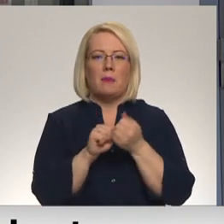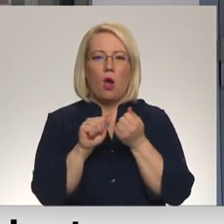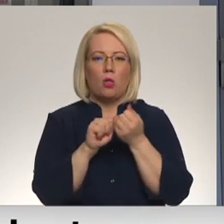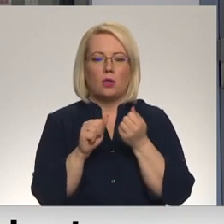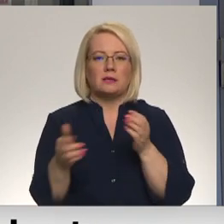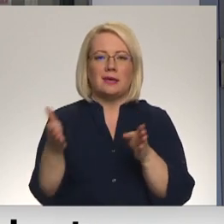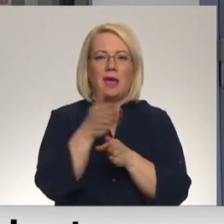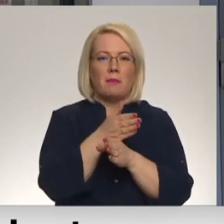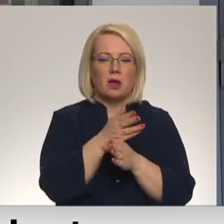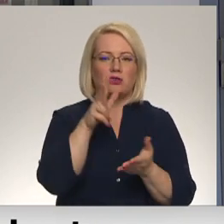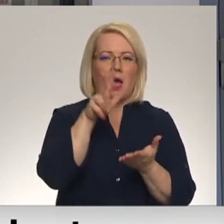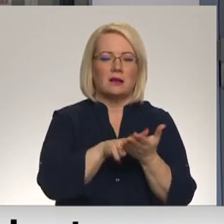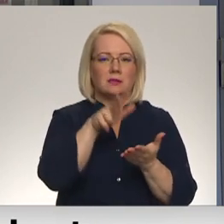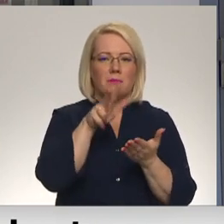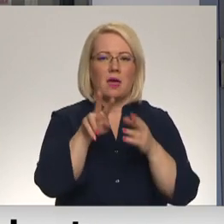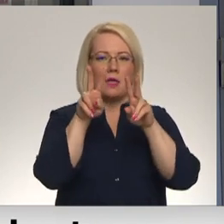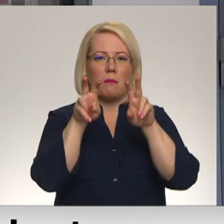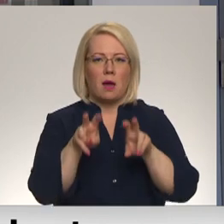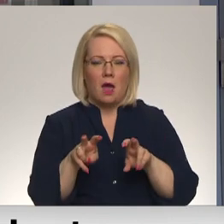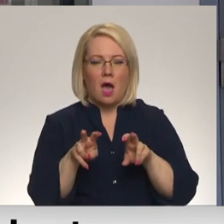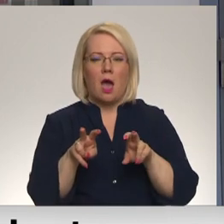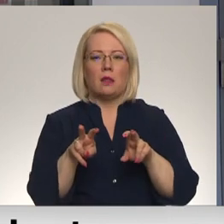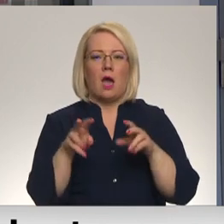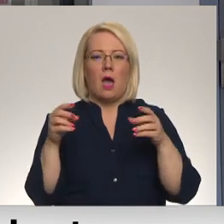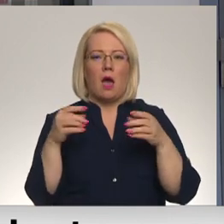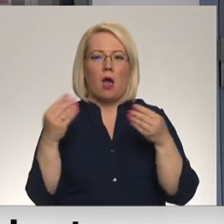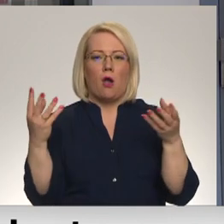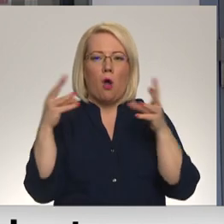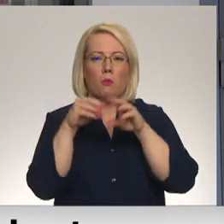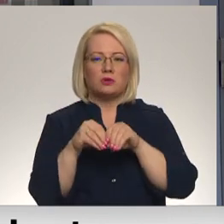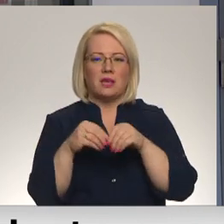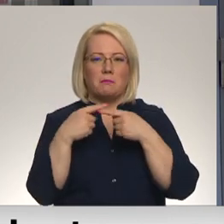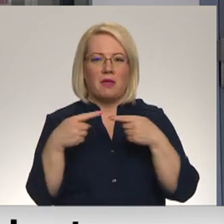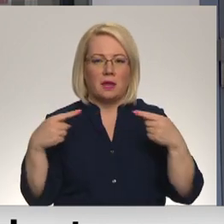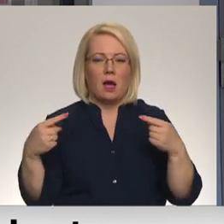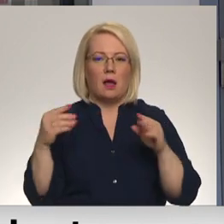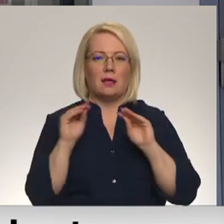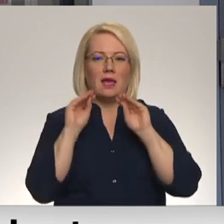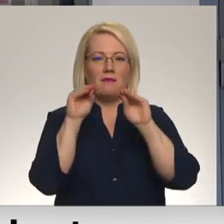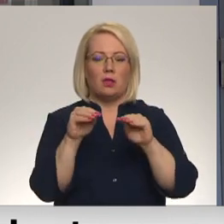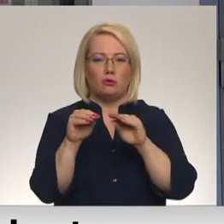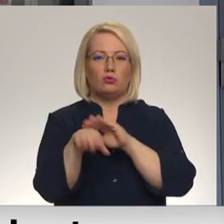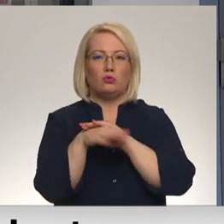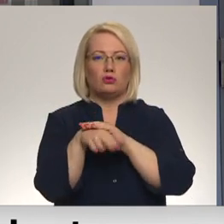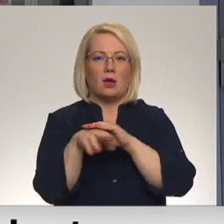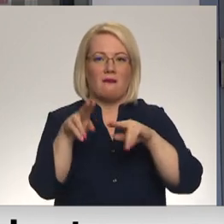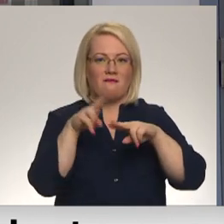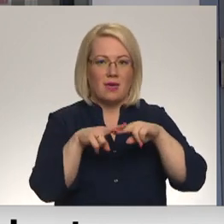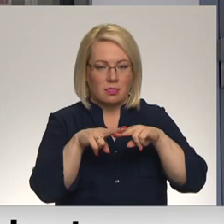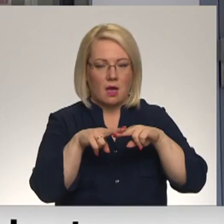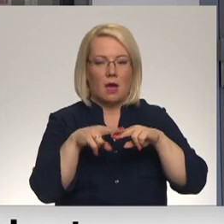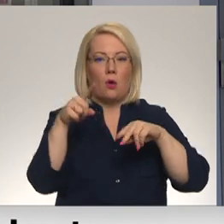iepriekš akceptētā, pārbaudītā kompozīta materiāla ievietošana šajā tukšajā vietā, tātad